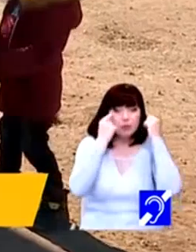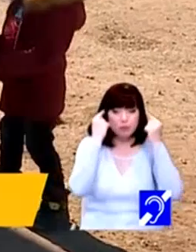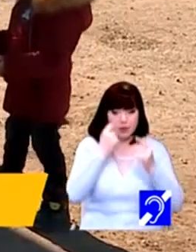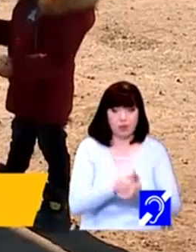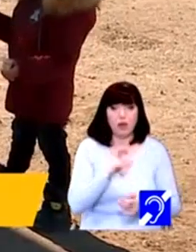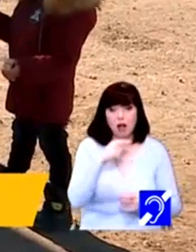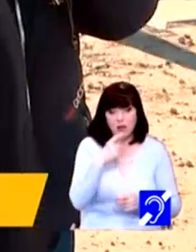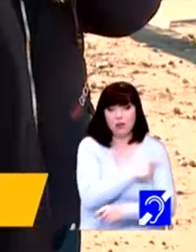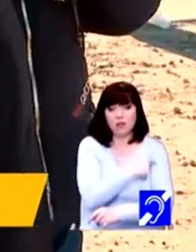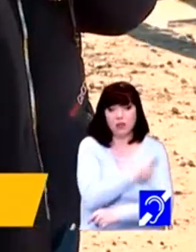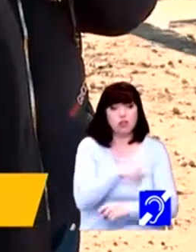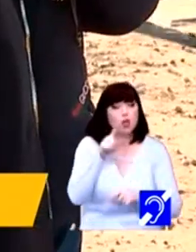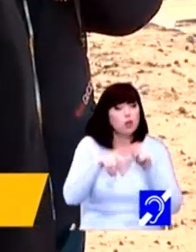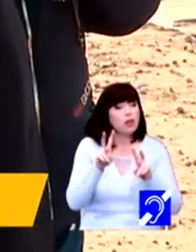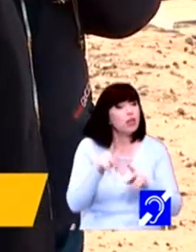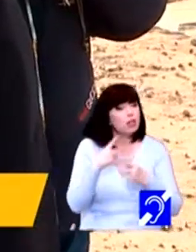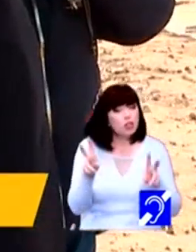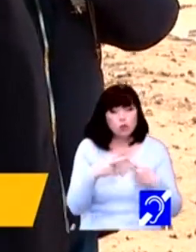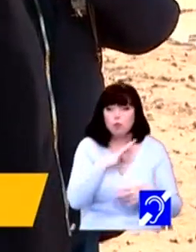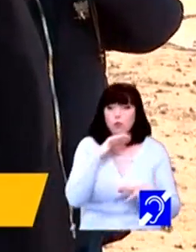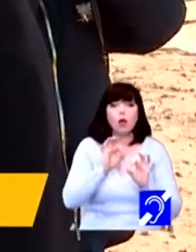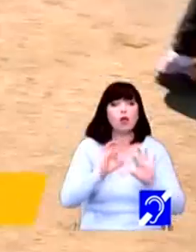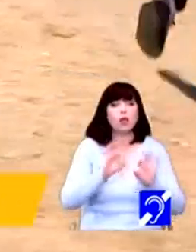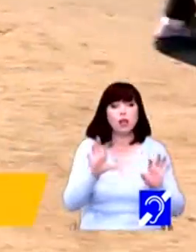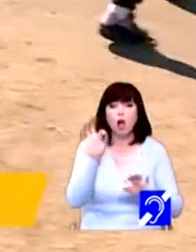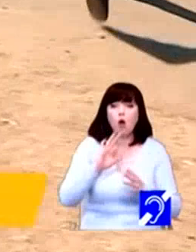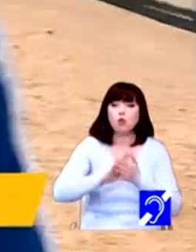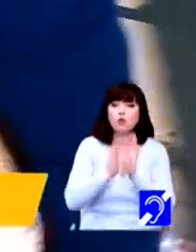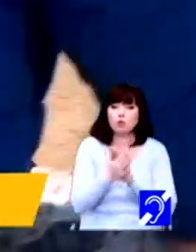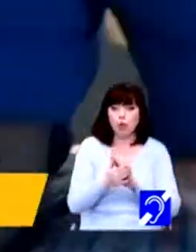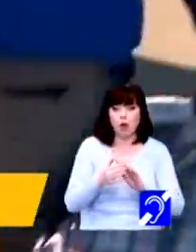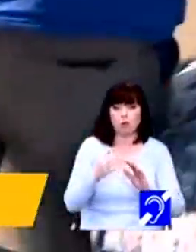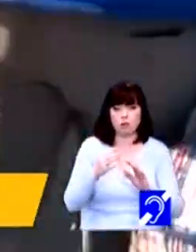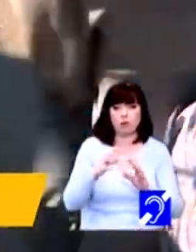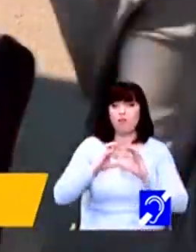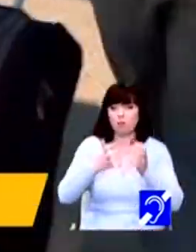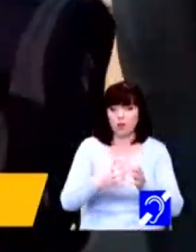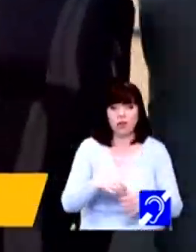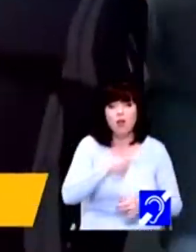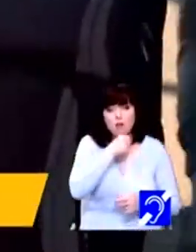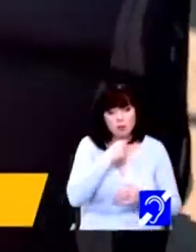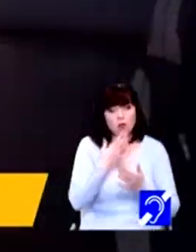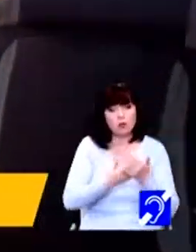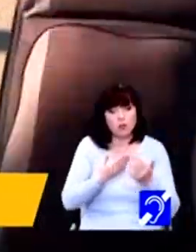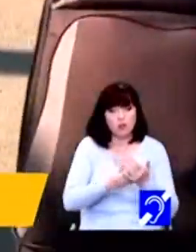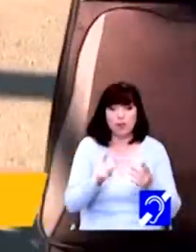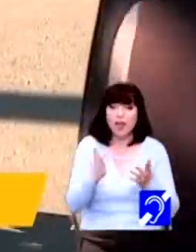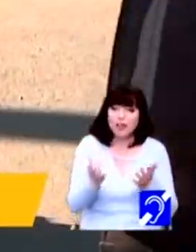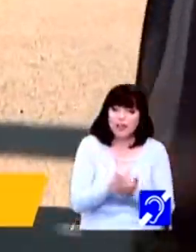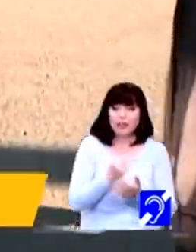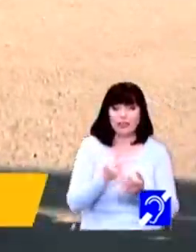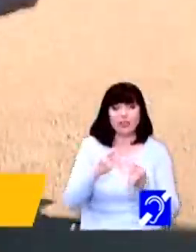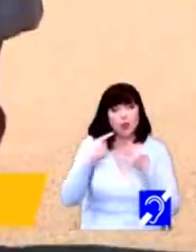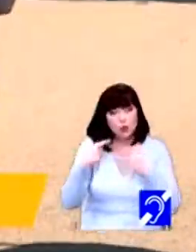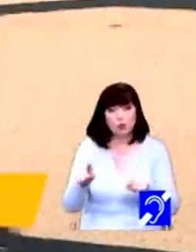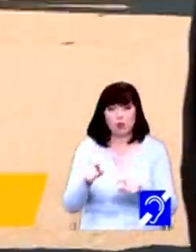Potrivit experților, părinții nu trebuie nici să le ofere prea multe informații despre ceea ce se întâmplă. Adulților li se recomandă să găsească ei